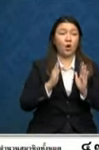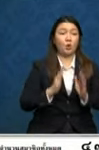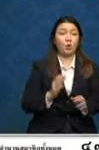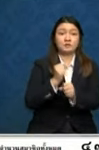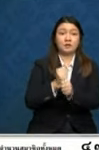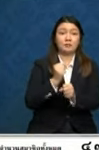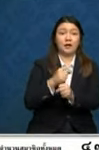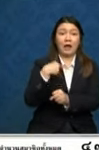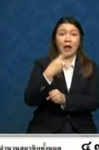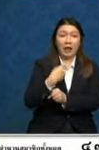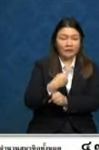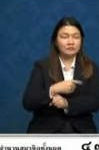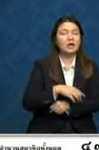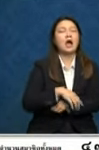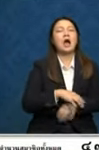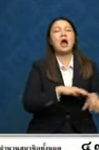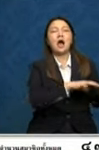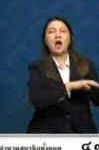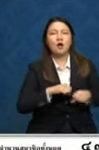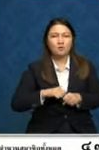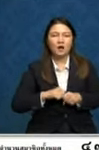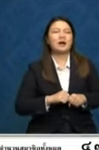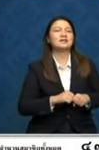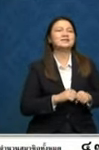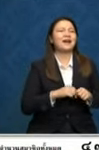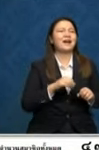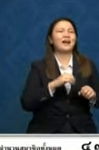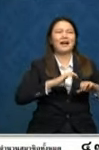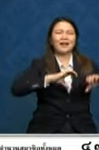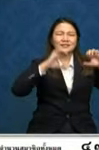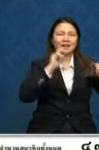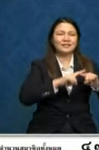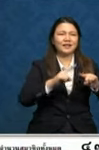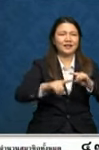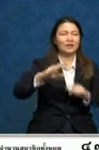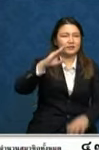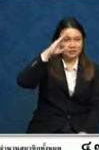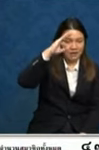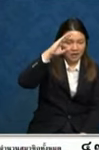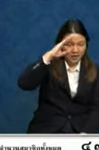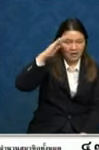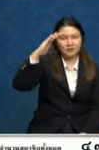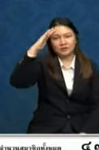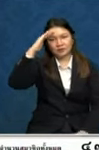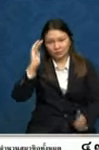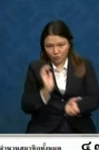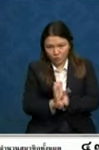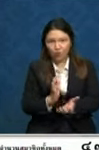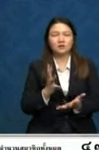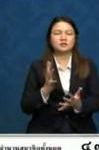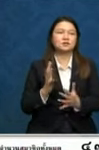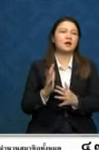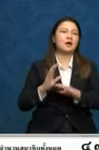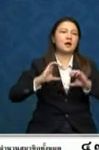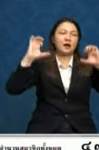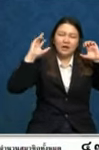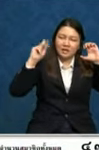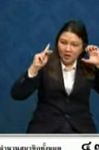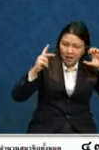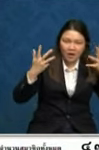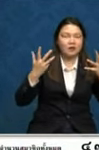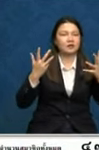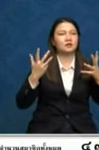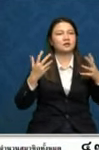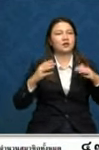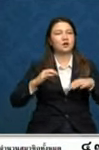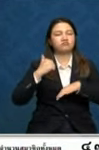าจากหน่วยงานราชการทั้งสิ้นไม่ว่าจะเป็นทหารตำรวจข้าราชการพลเรือนไม่ว่าจะเป็น